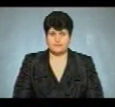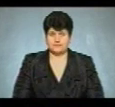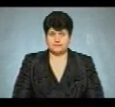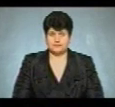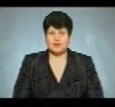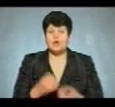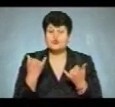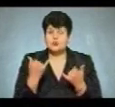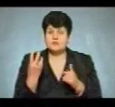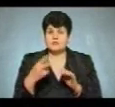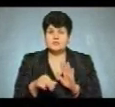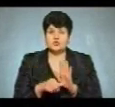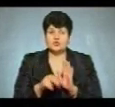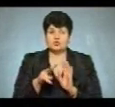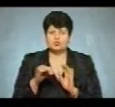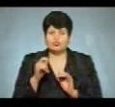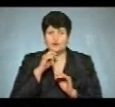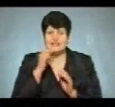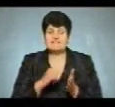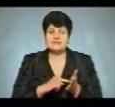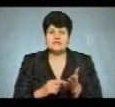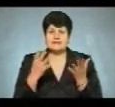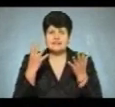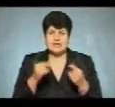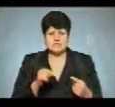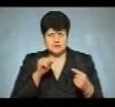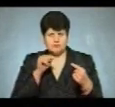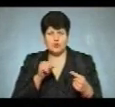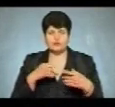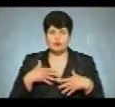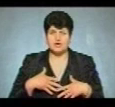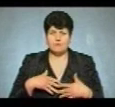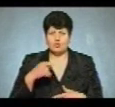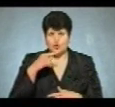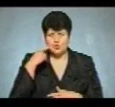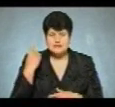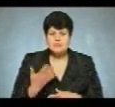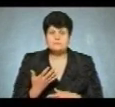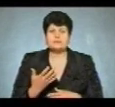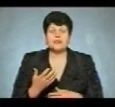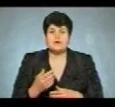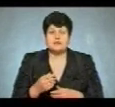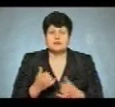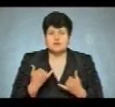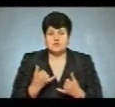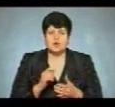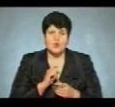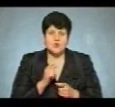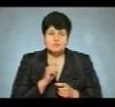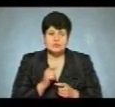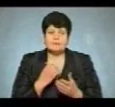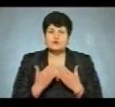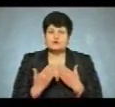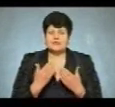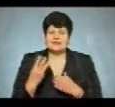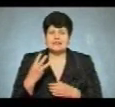Сьогодні, 26 лютого, в Україні відзначають День спротиву Криму російській окупації. Наш кореспондент Анжела Шова